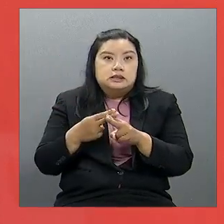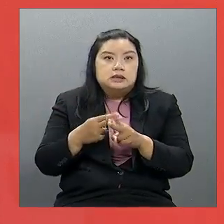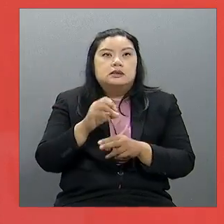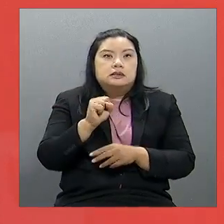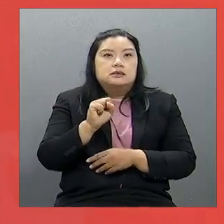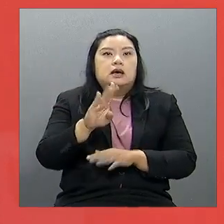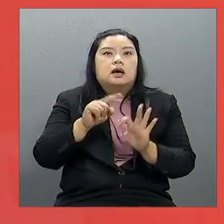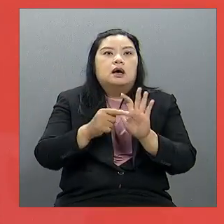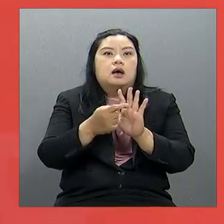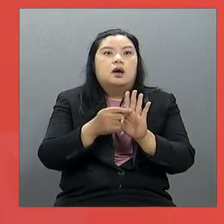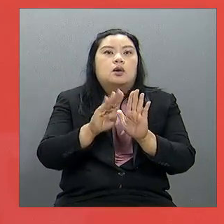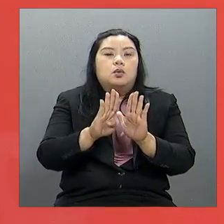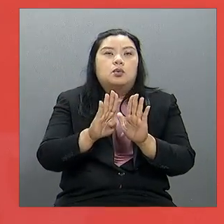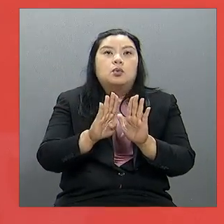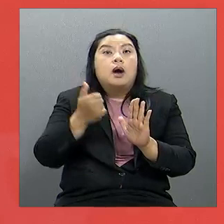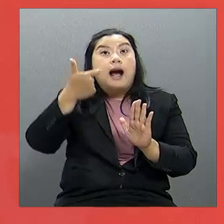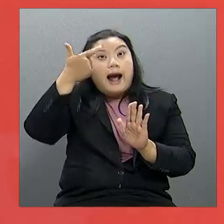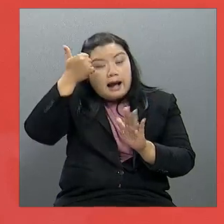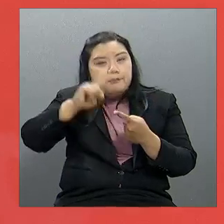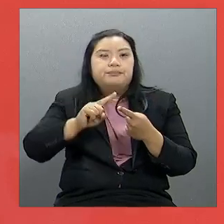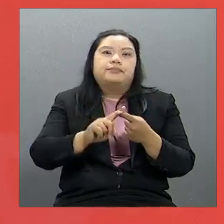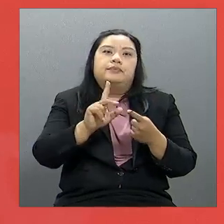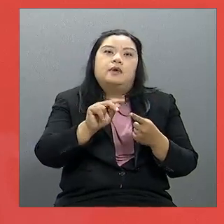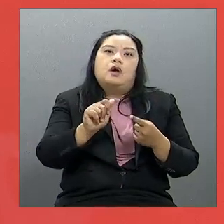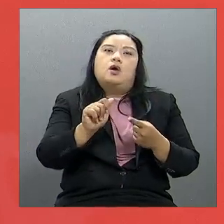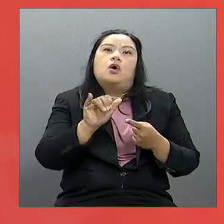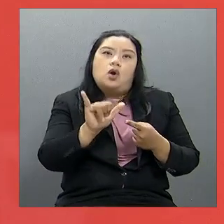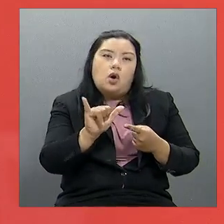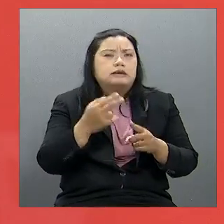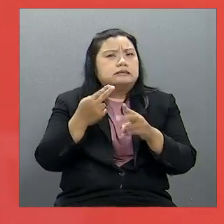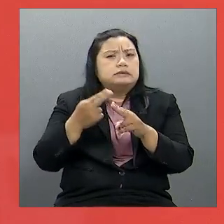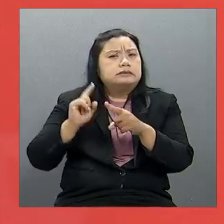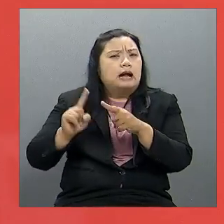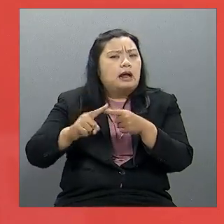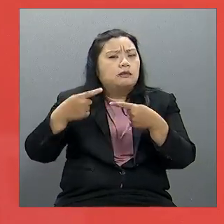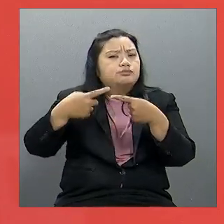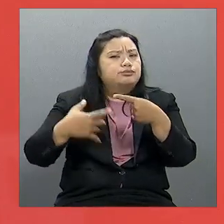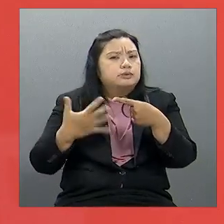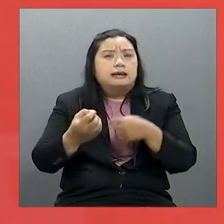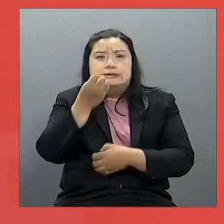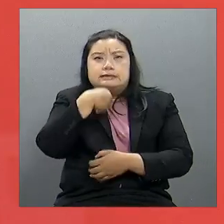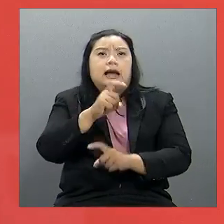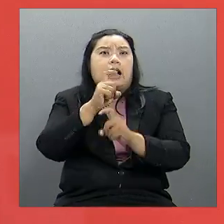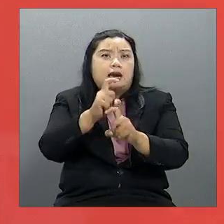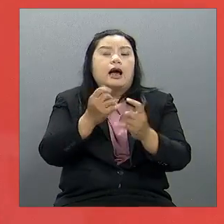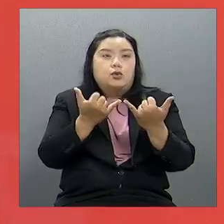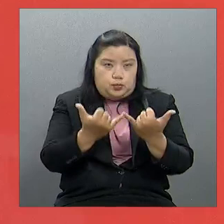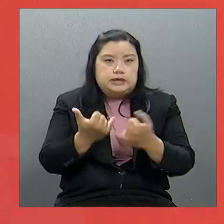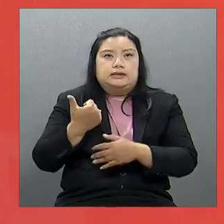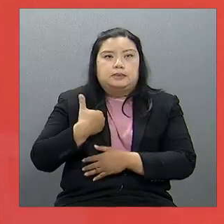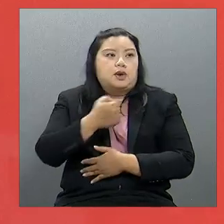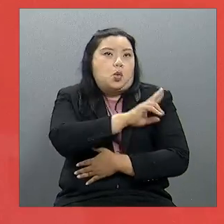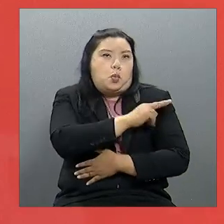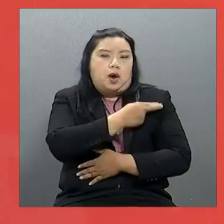ในรายการกับเราช่วงนี้เราคุยกันเพิ่มเติมกับทางด้านของนายแพทย์พรศักดิ์อยู่เจริญครับท่านเป็นนายแพทย์ทรงคุณวุฒิจากกรมควบคุมโร